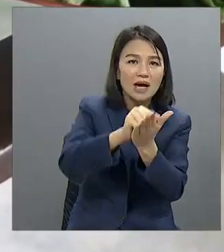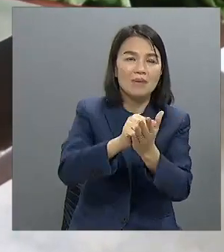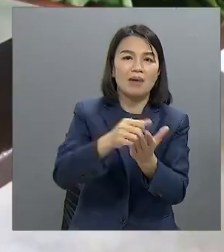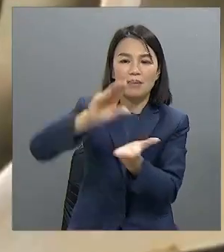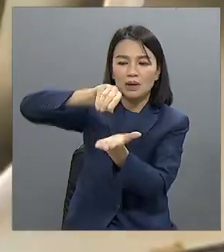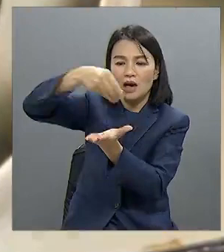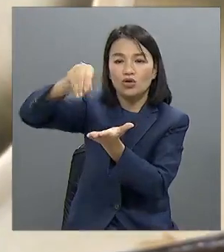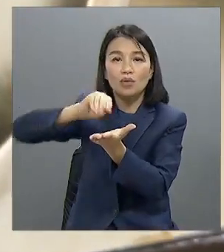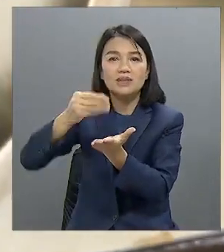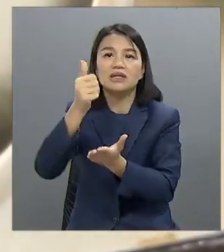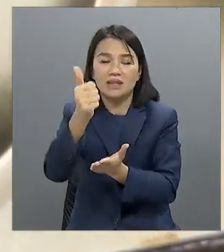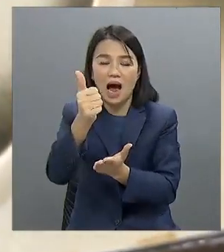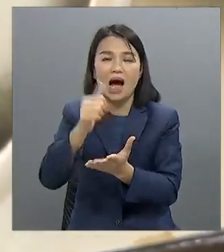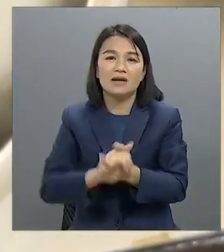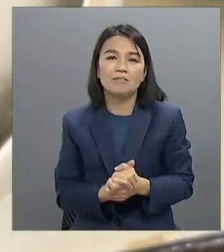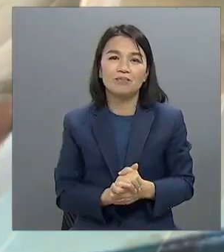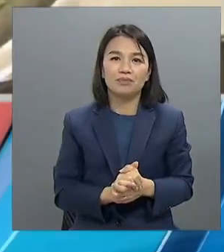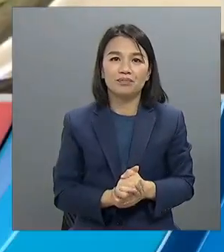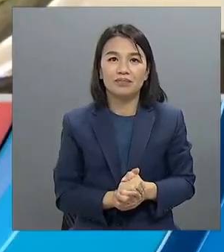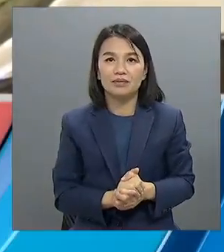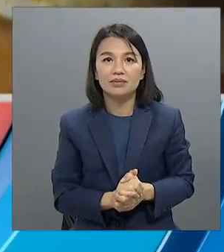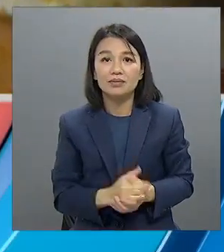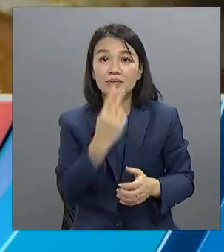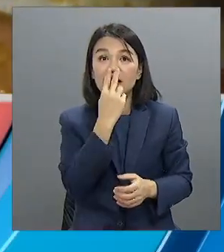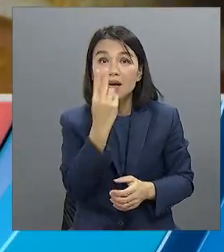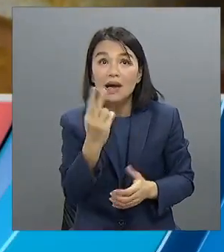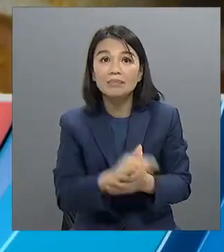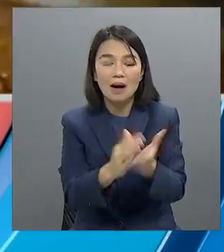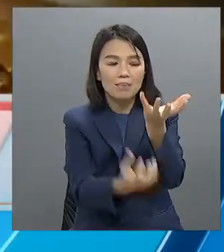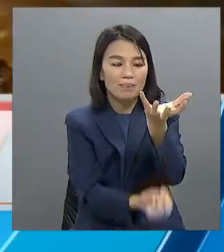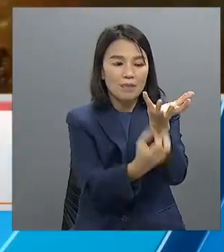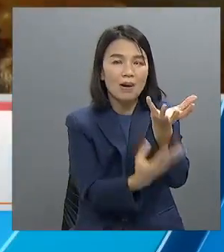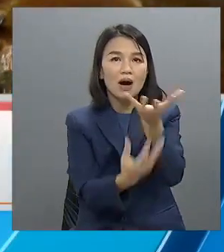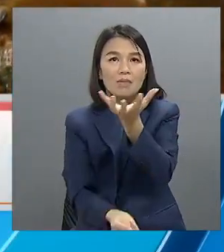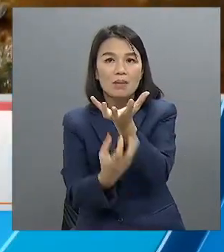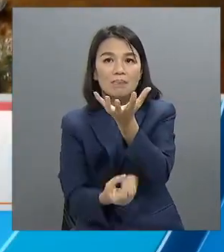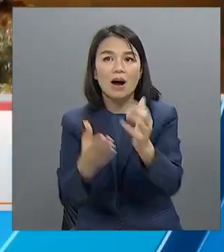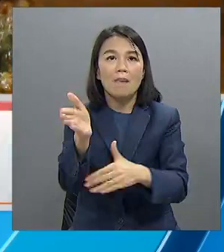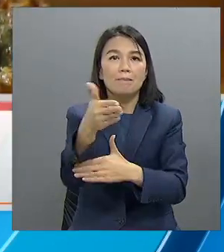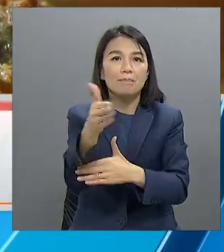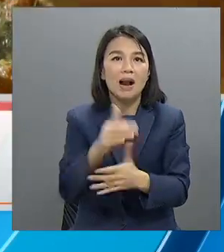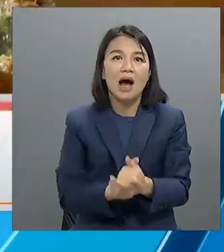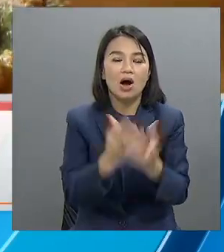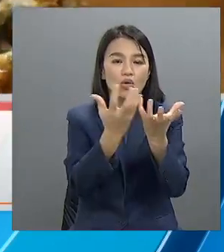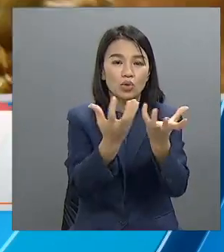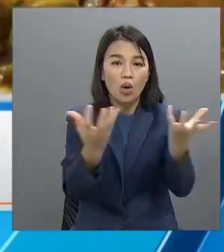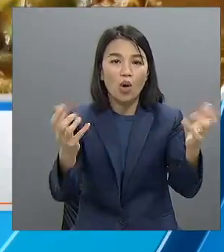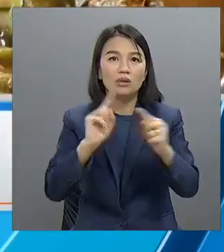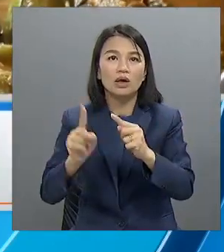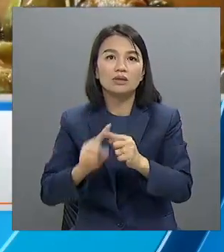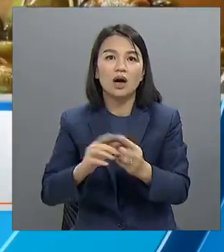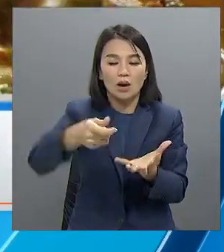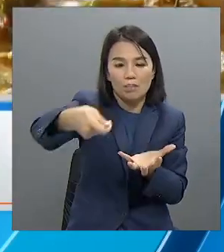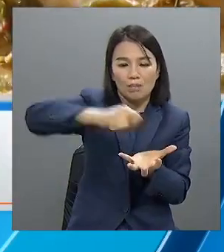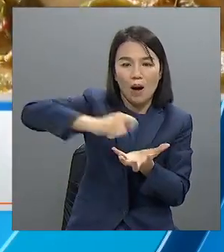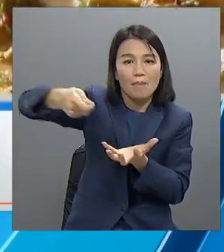กัน หรืออย่างเมื่อสักครู่นี้ค่ะเห็นแกงแต่ละอย่างปลาชิ้นโตๆของชิ้นใหญ่ๆให้เยอะไม่หวงเครื่